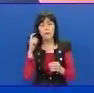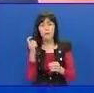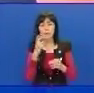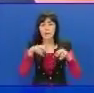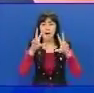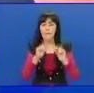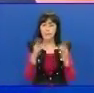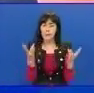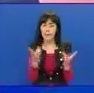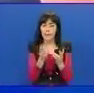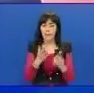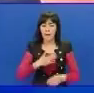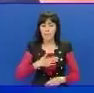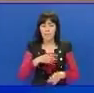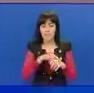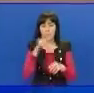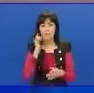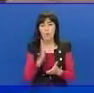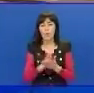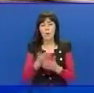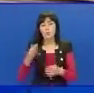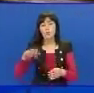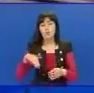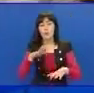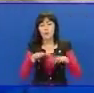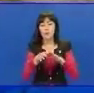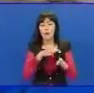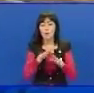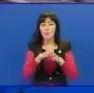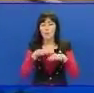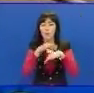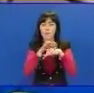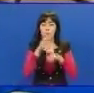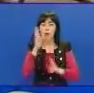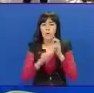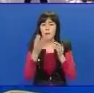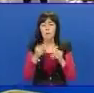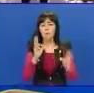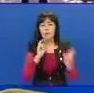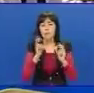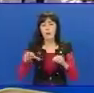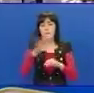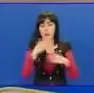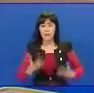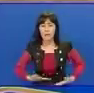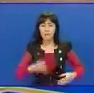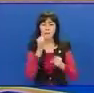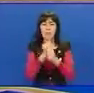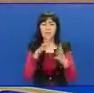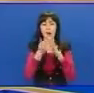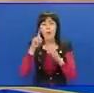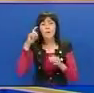мамандардың керек екені біз сезініп отырмыз. Соңғы технологиялар бойынша жабдықталған өндіріс базасында студенттерге барлық жағдай жасалған. Ауыл